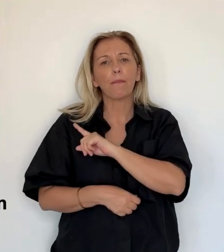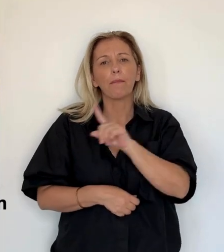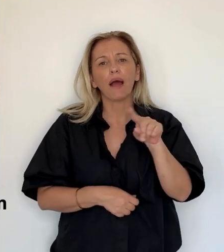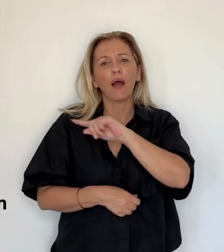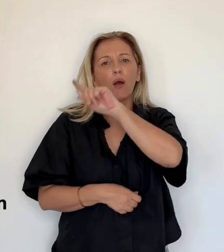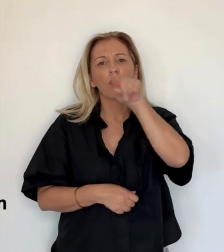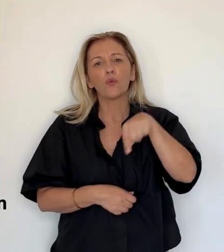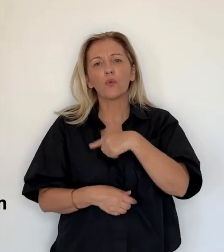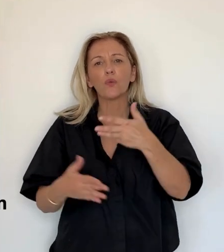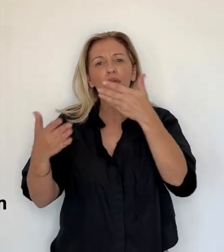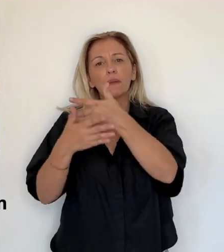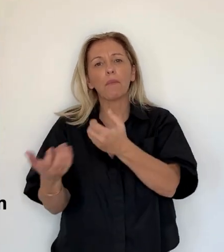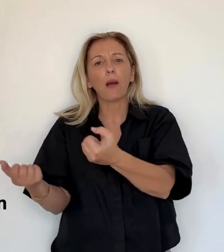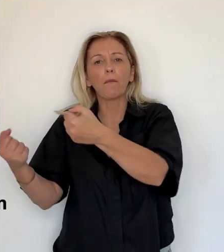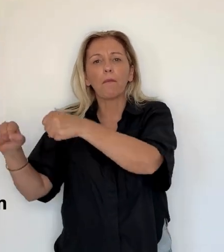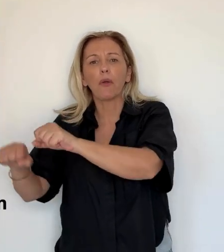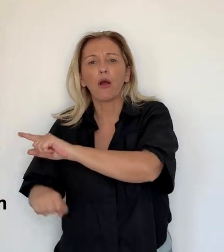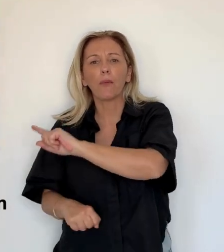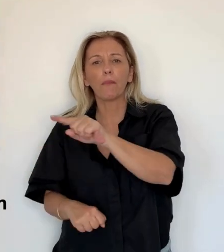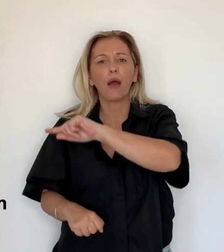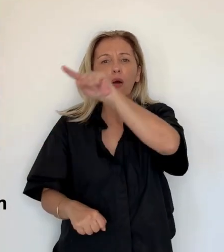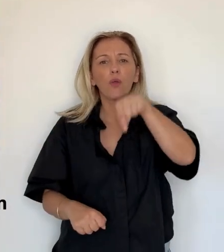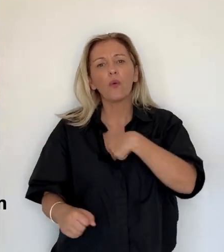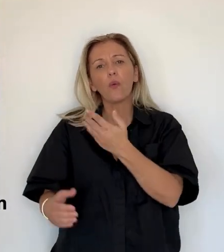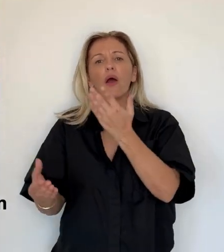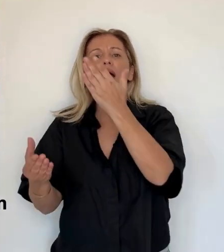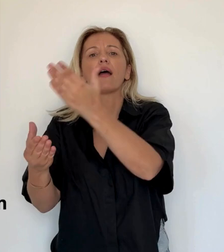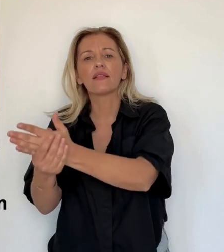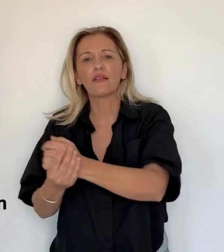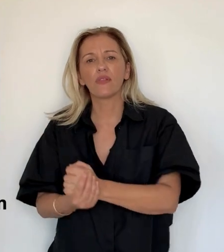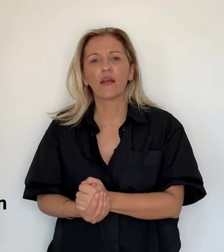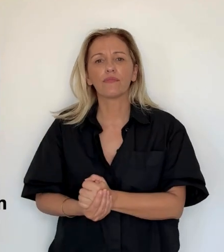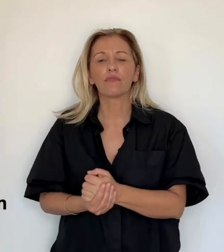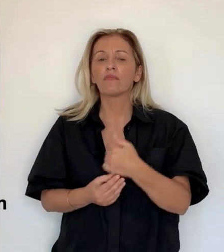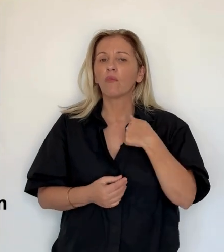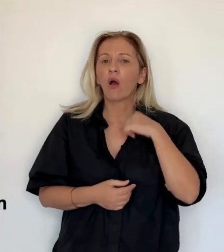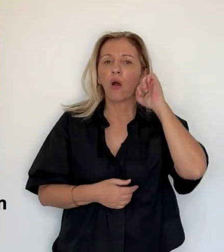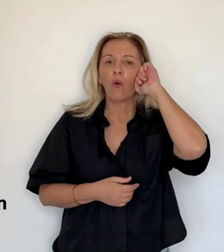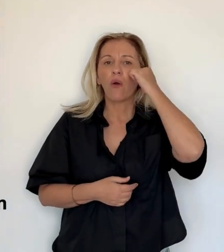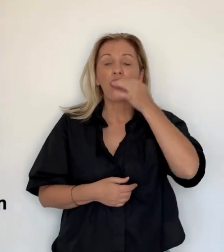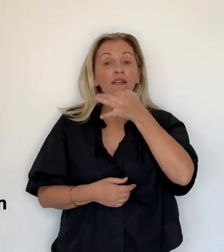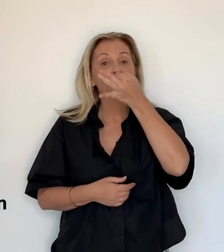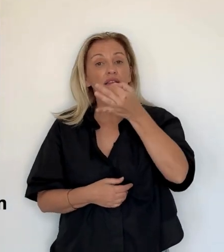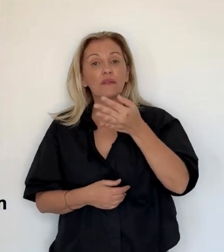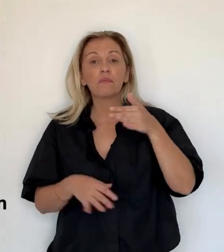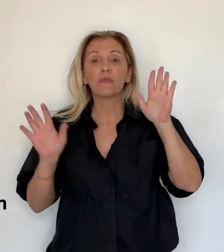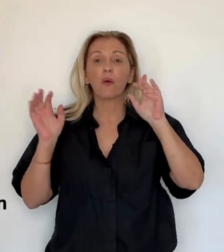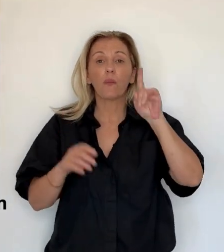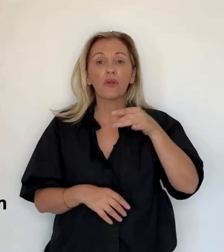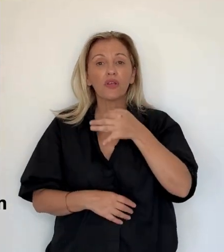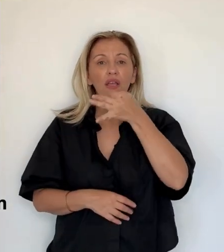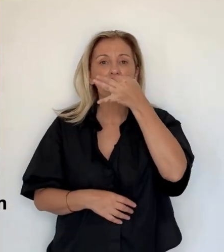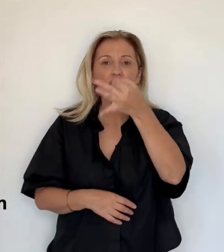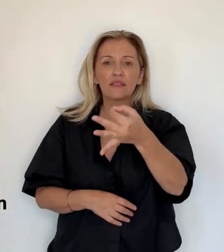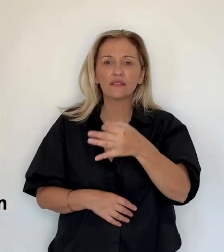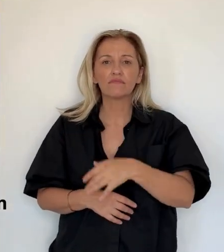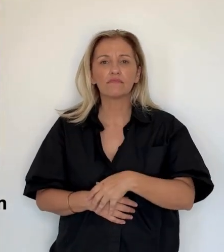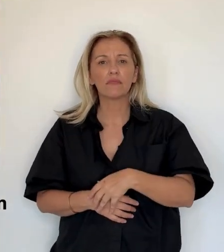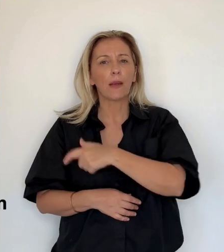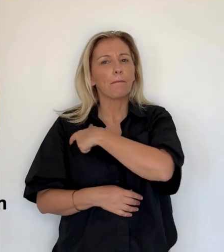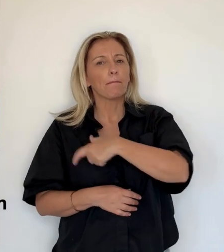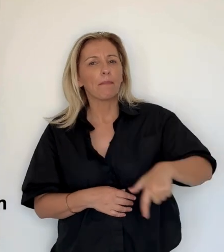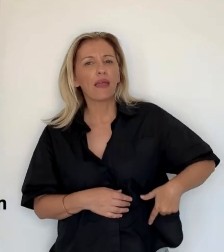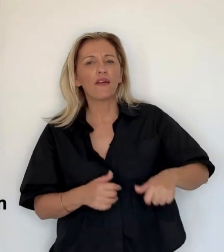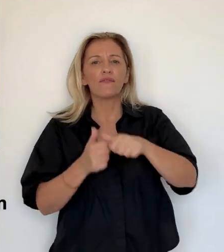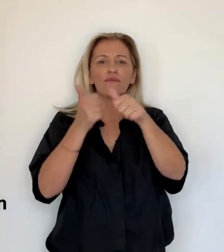je pèse mes mots, un déversoir de migrants. Et ça, c'était inacceptable. Alors il ne s'agissait pas, encore une fois, comme on l'a dit, de bloquer